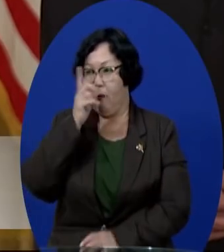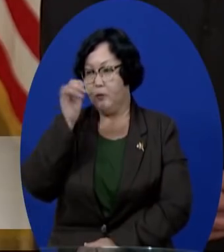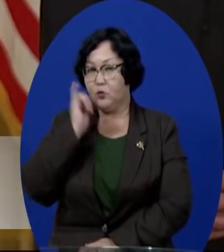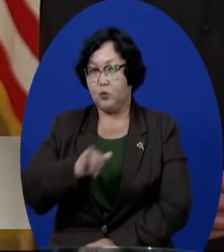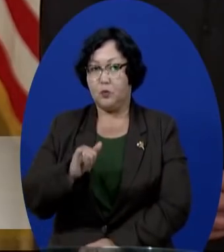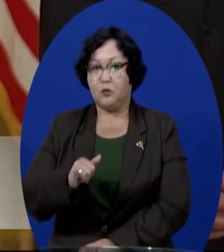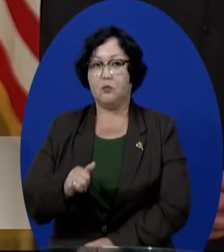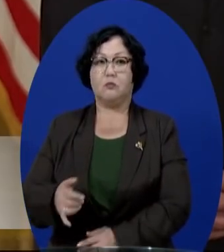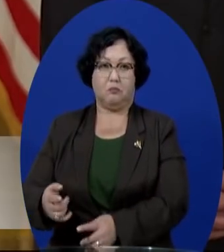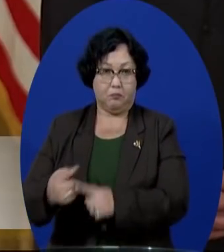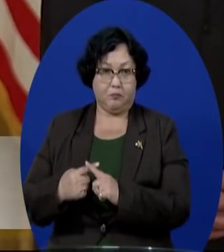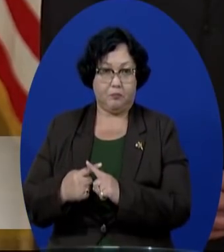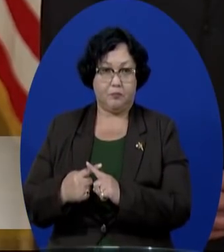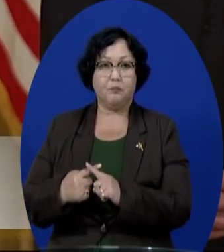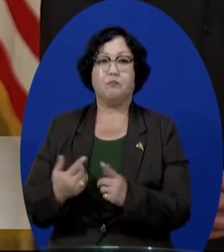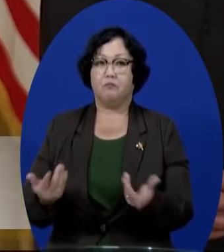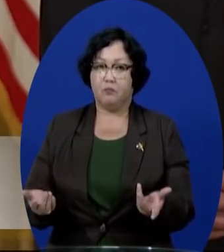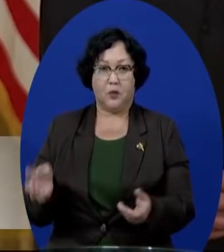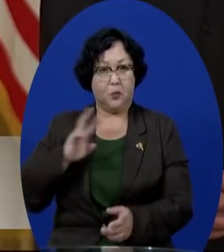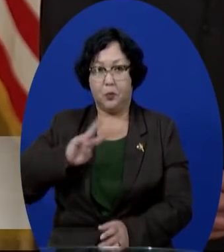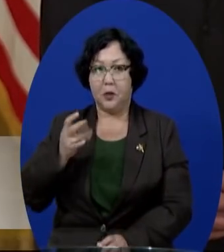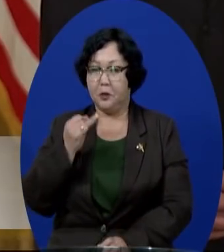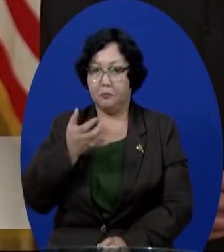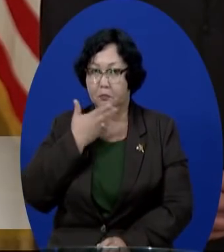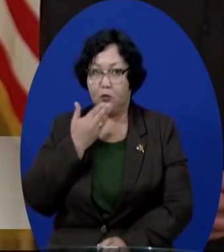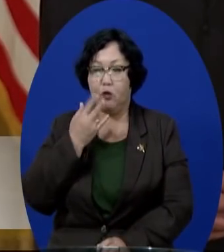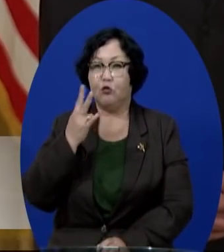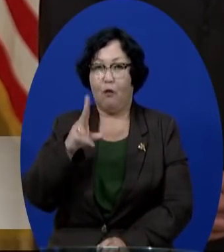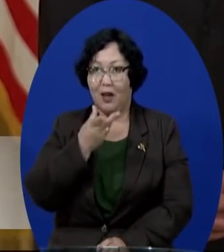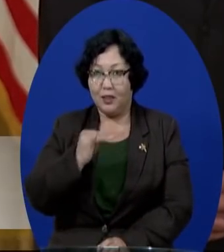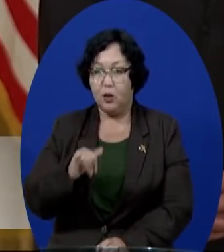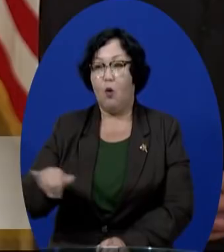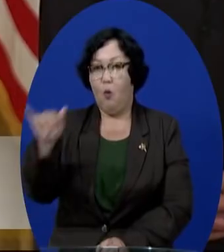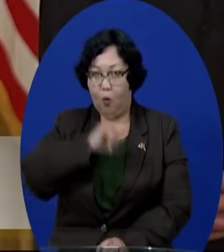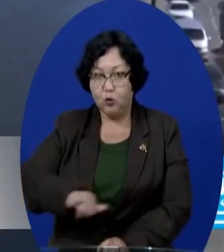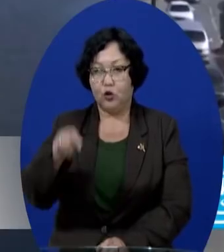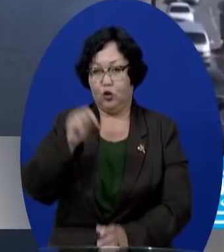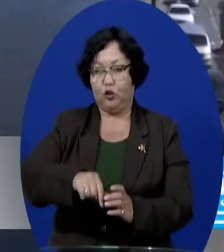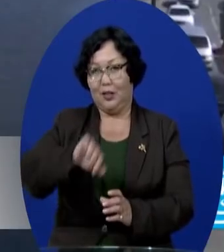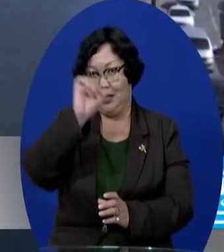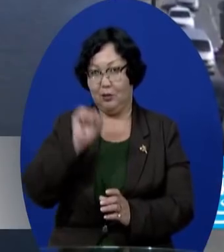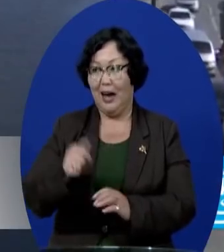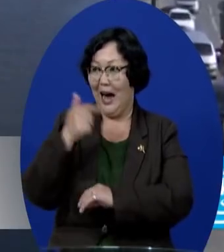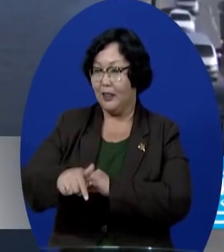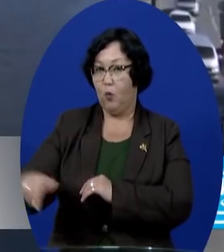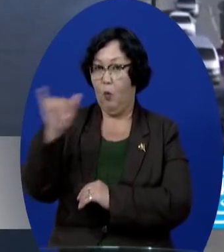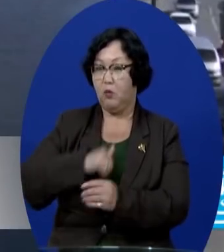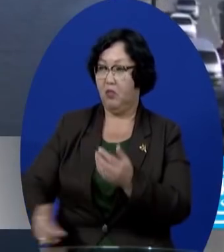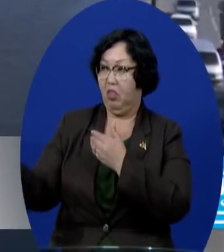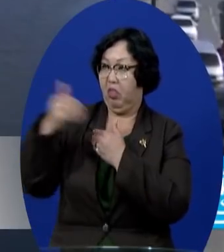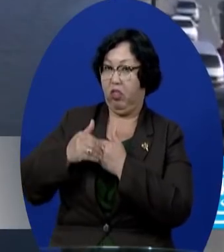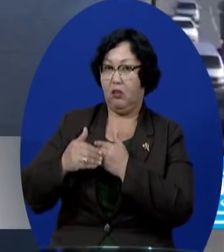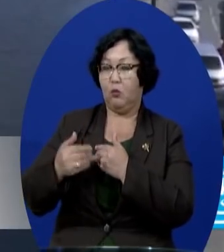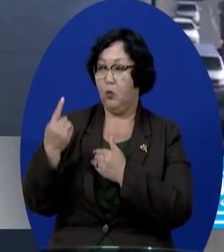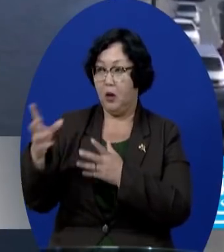улс дээрх дүгнэлтийг удаа дараа нэвтрүүлж Навальныгийн хэрэг бол цэвэр улс орны дотоод асуудал, гадны оролцоог хүлээн